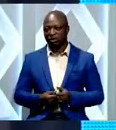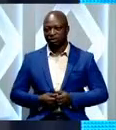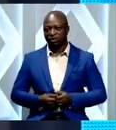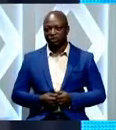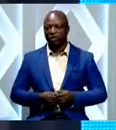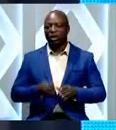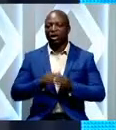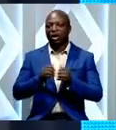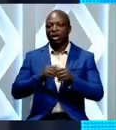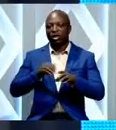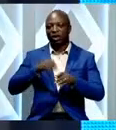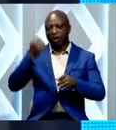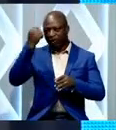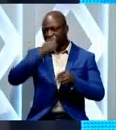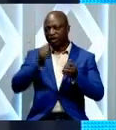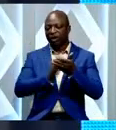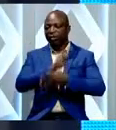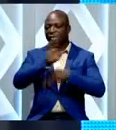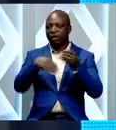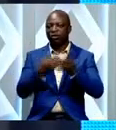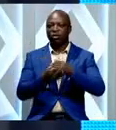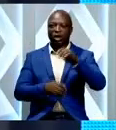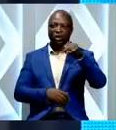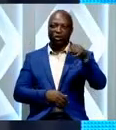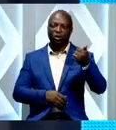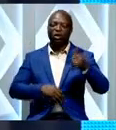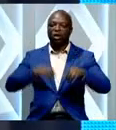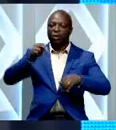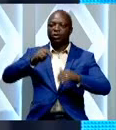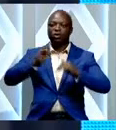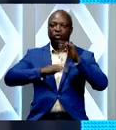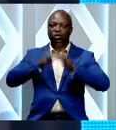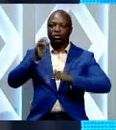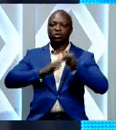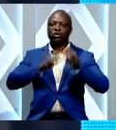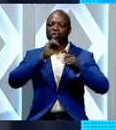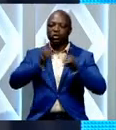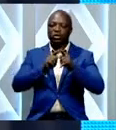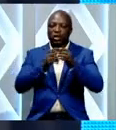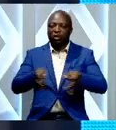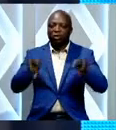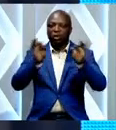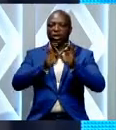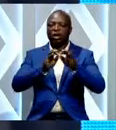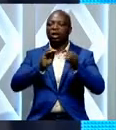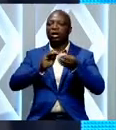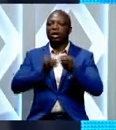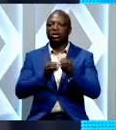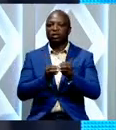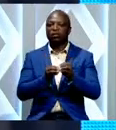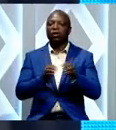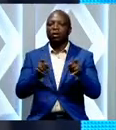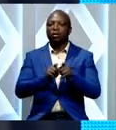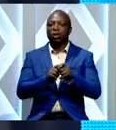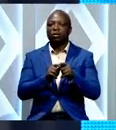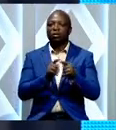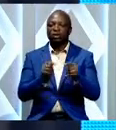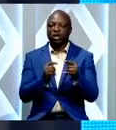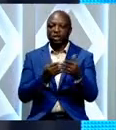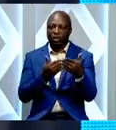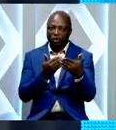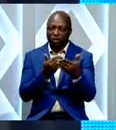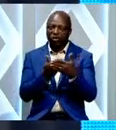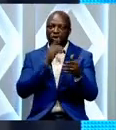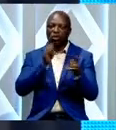En Afrique plus qu'ailleurs, les besoins d'infrastructures sont considérables et les chiffres, même très approximatifs,